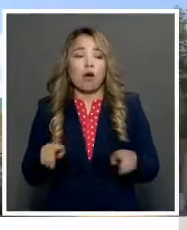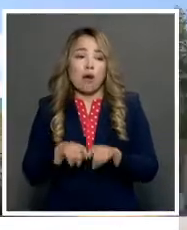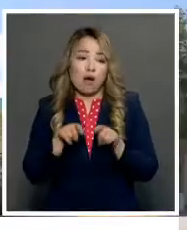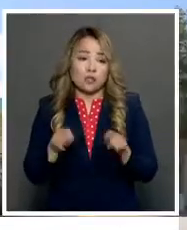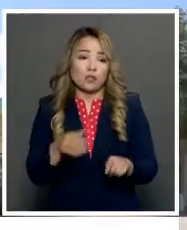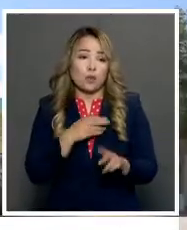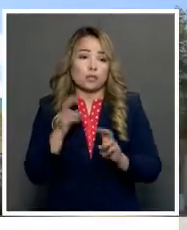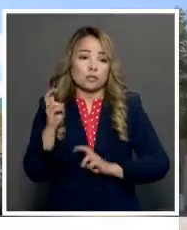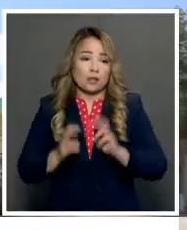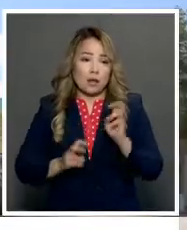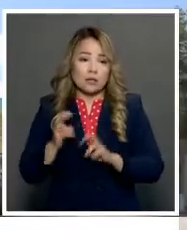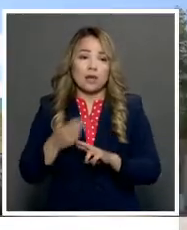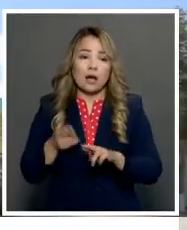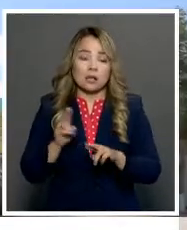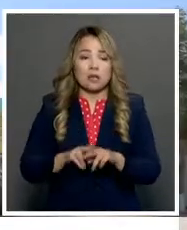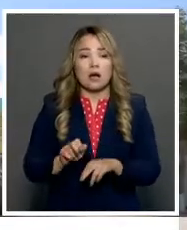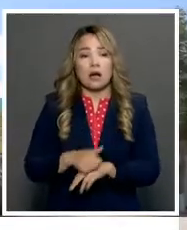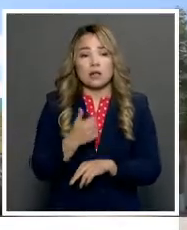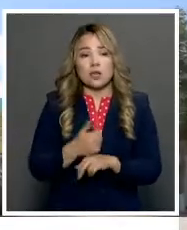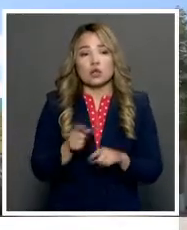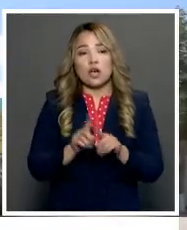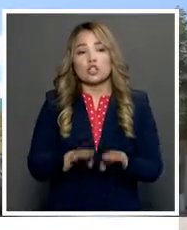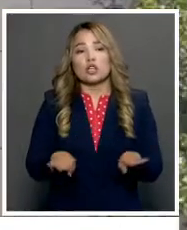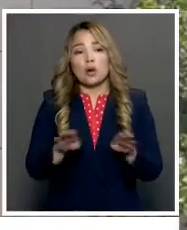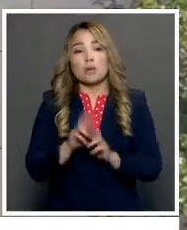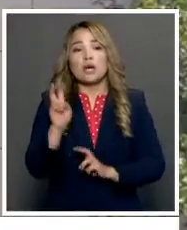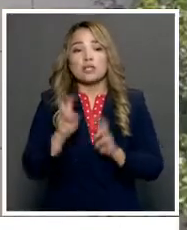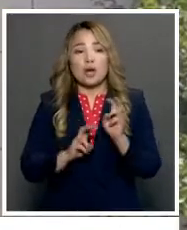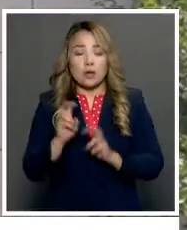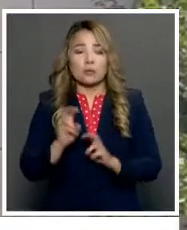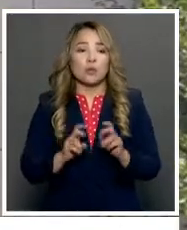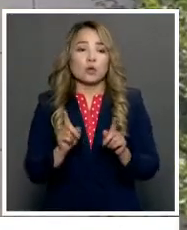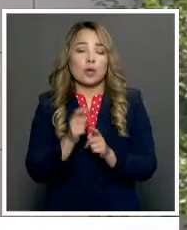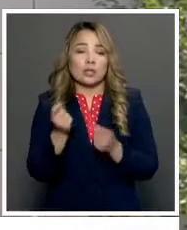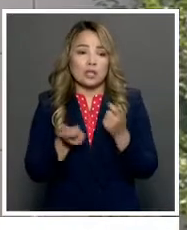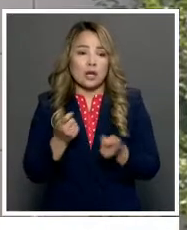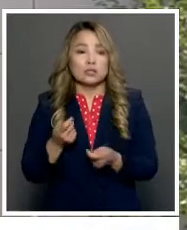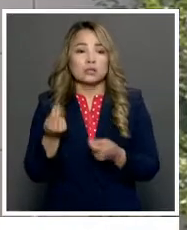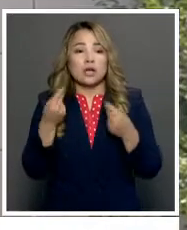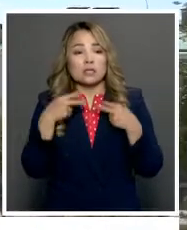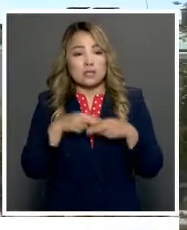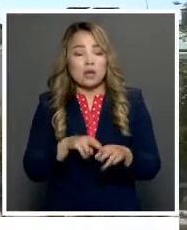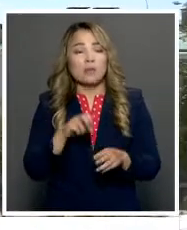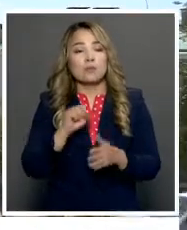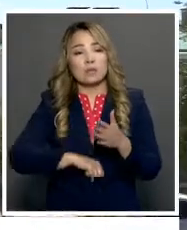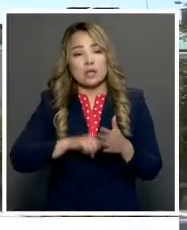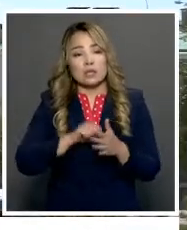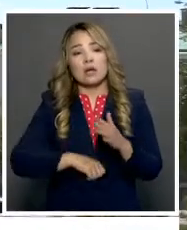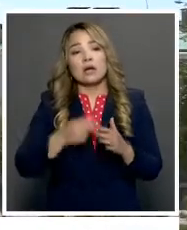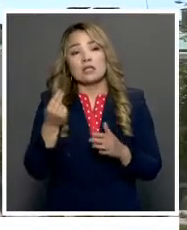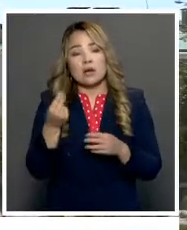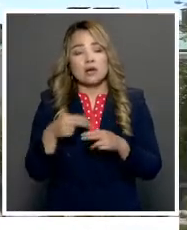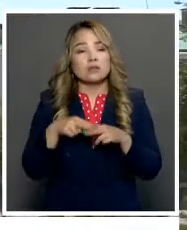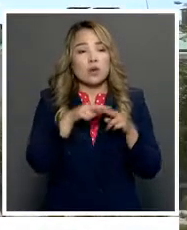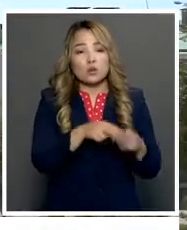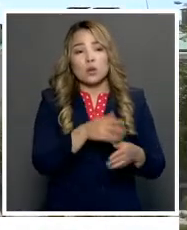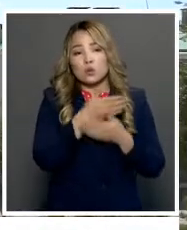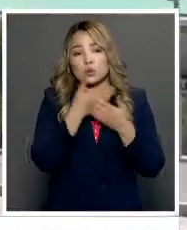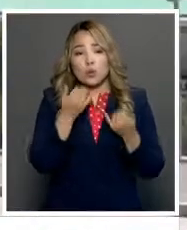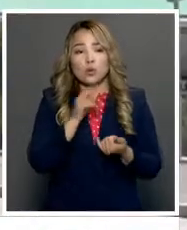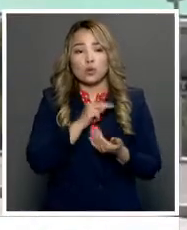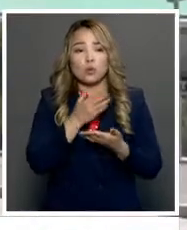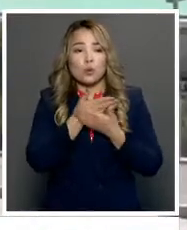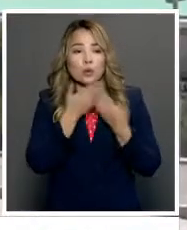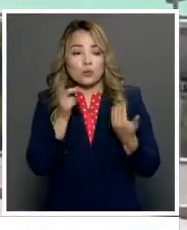дейміз. Аудан басшылығының айтуынша, зауыттың жабылуына бидай өндірушілерге берілетін субсидияның тоқтатылуы себеп. Салдарынан жұмыссыздар қатары